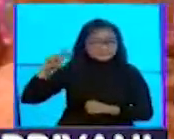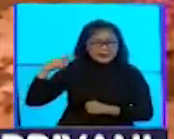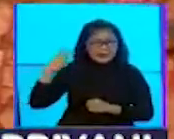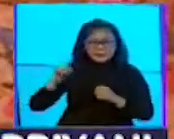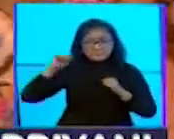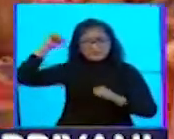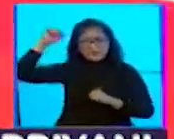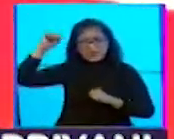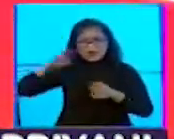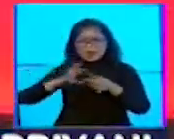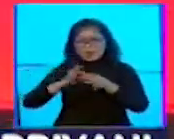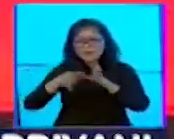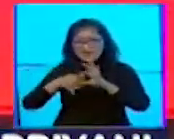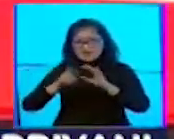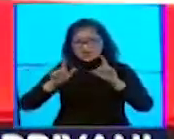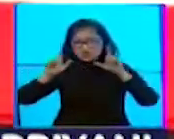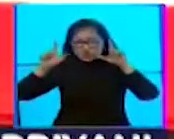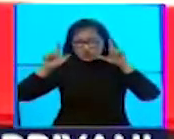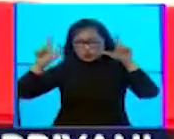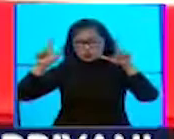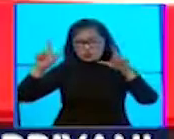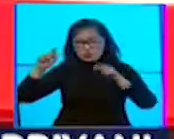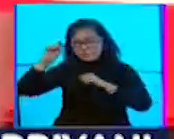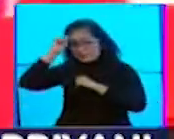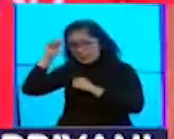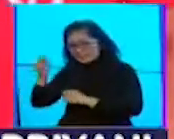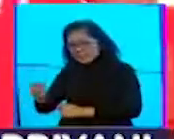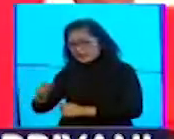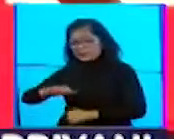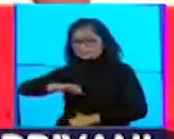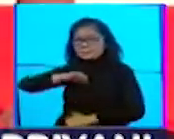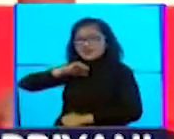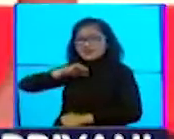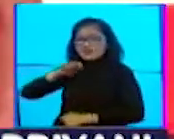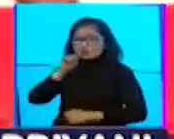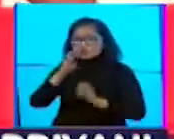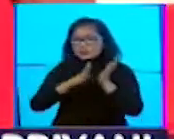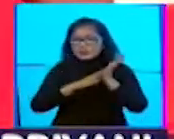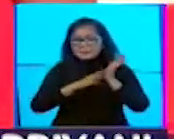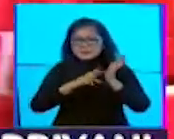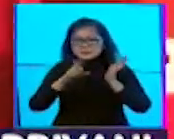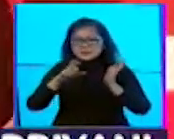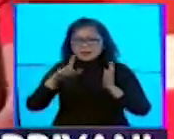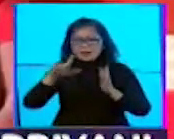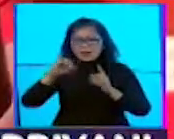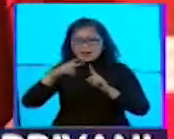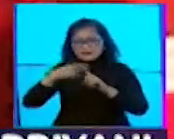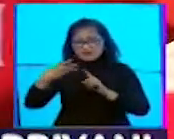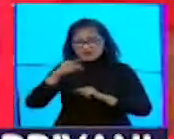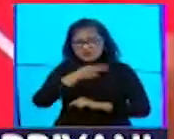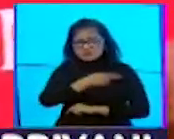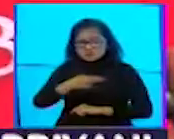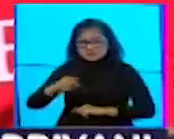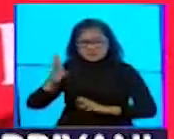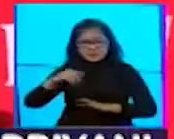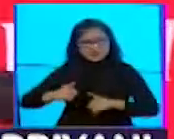di Pelatnas Cipayung. Apresiasi ini menjadi kebanggaan tersendiri bagi MNC Life dan masyarakat Indonesia atas keberhasilan pasangan